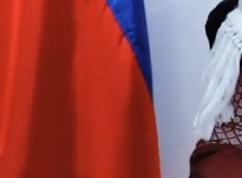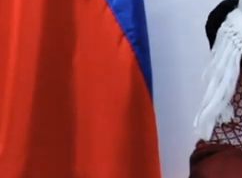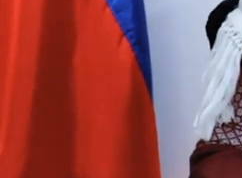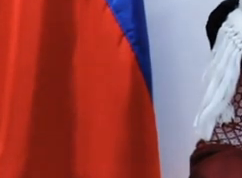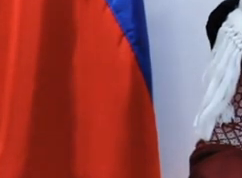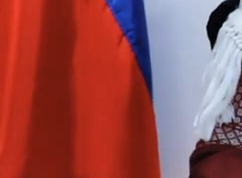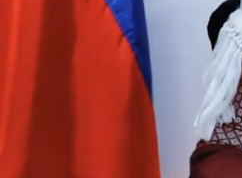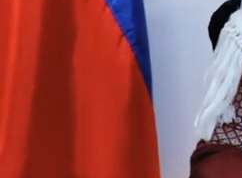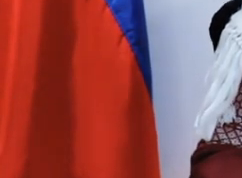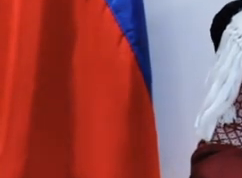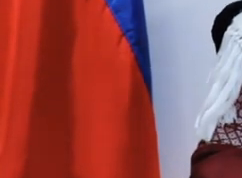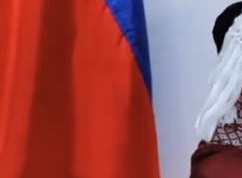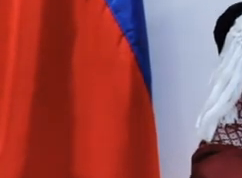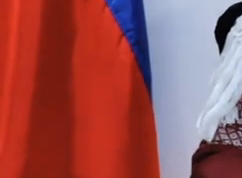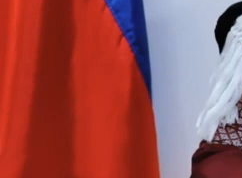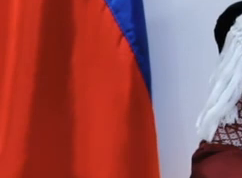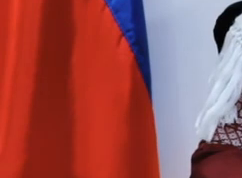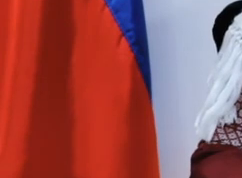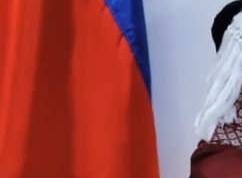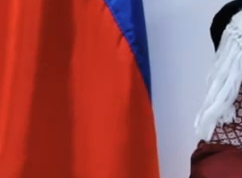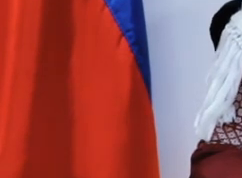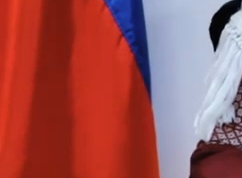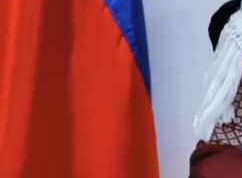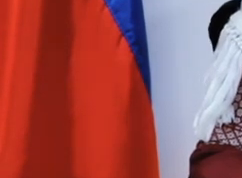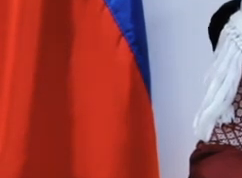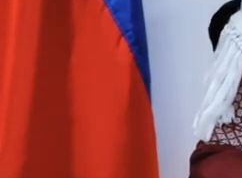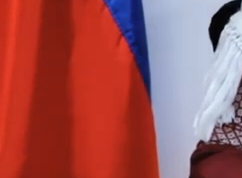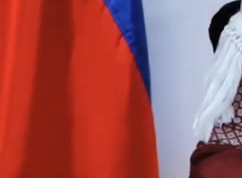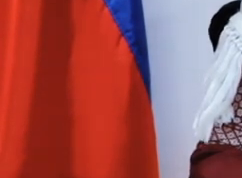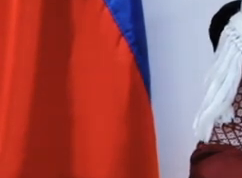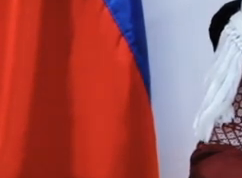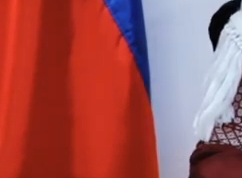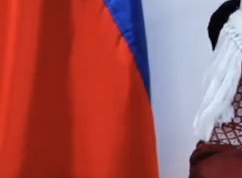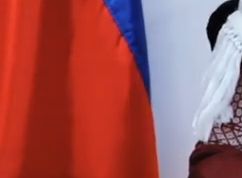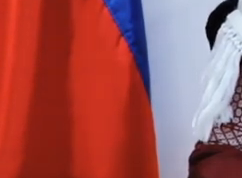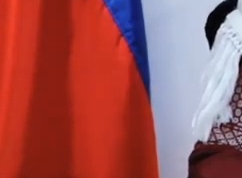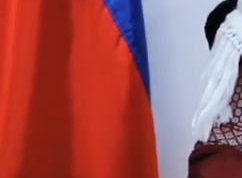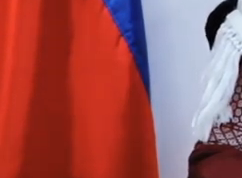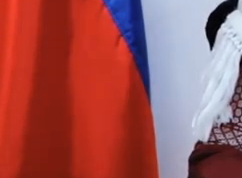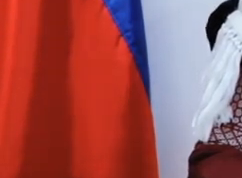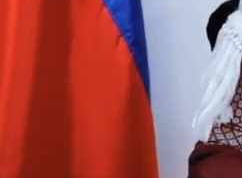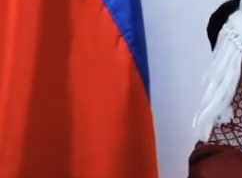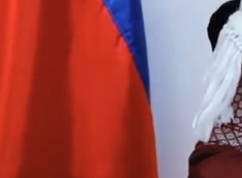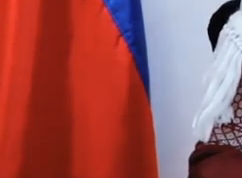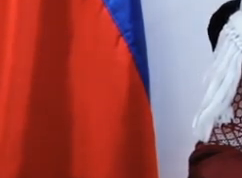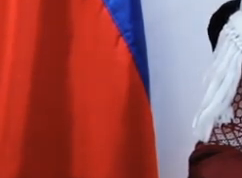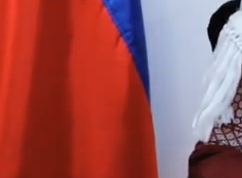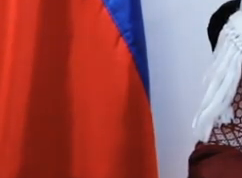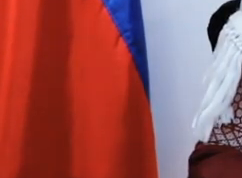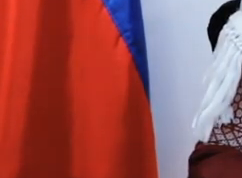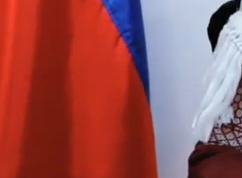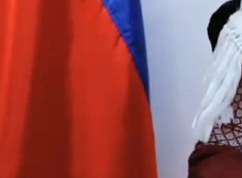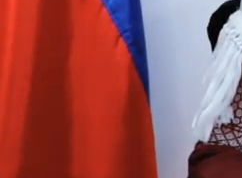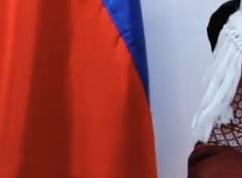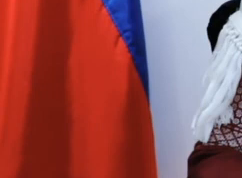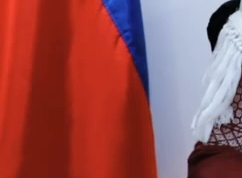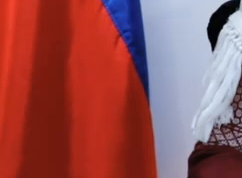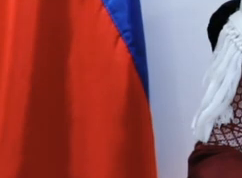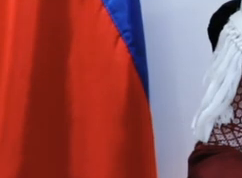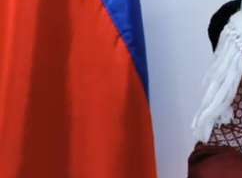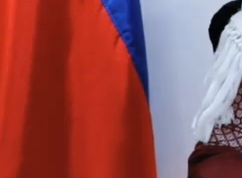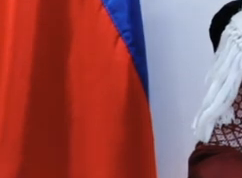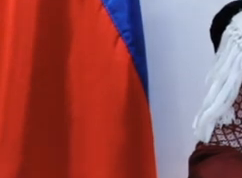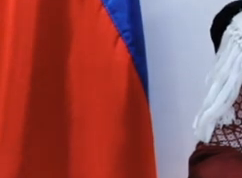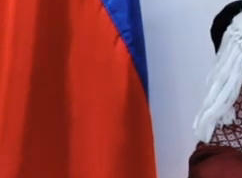mga batang na i-enroll, maraming parents na nakikiusap, pwede bang i-accommodate yung aming anak? Pwede